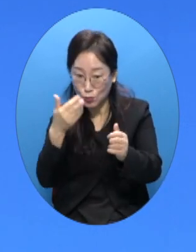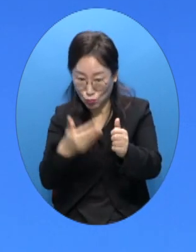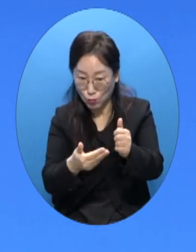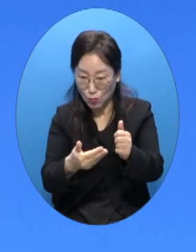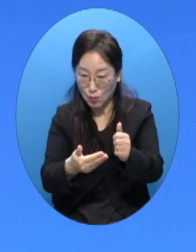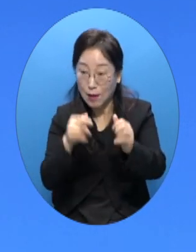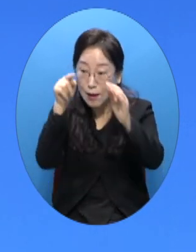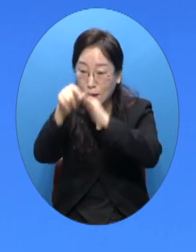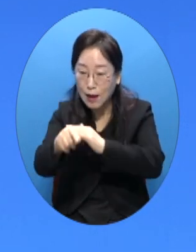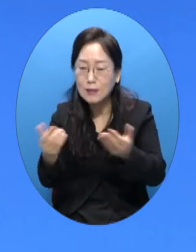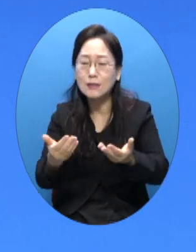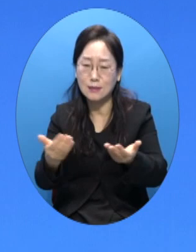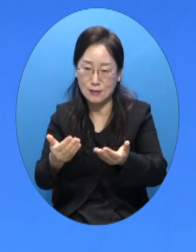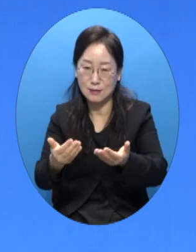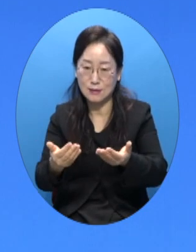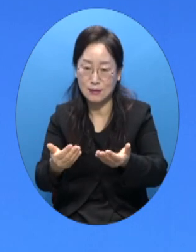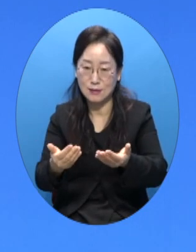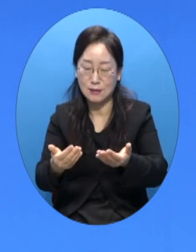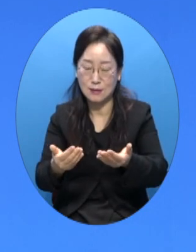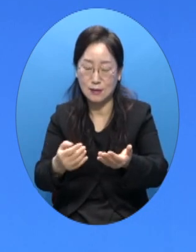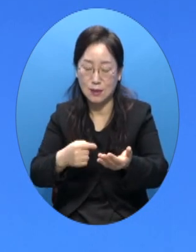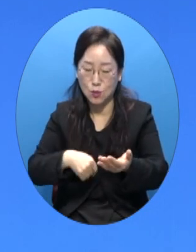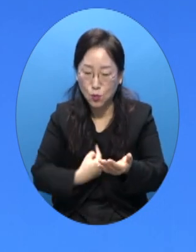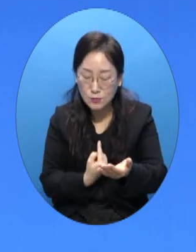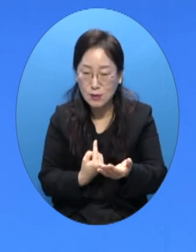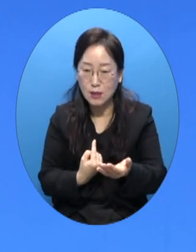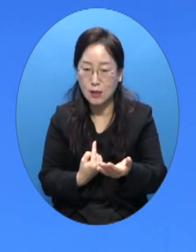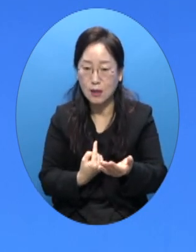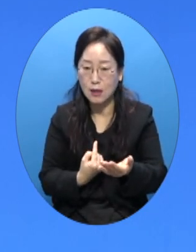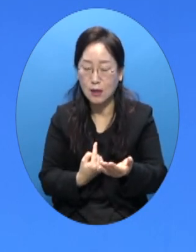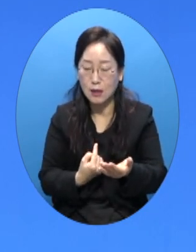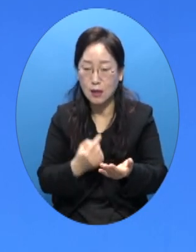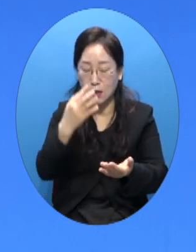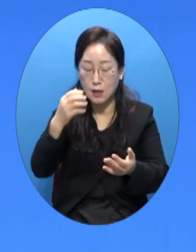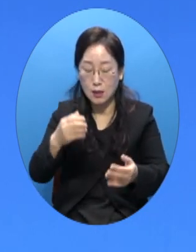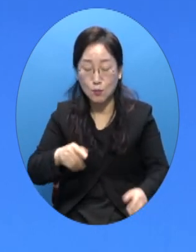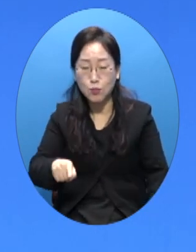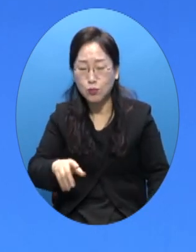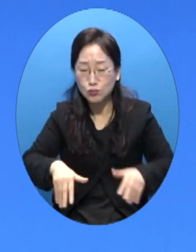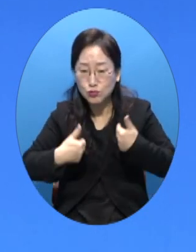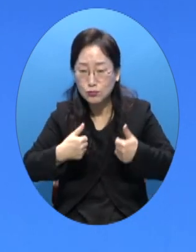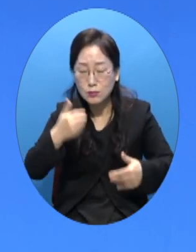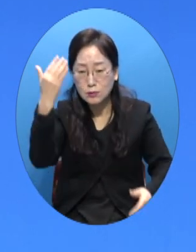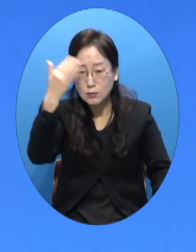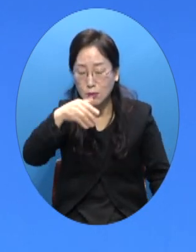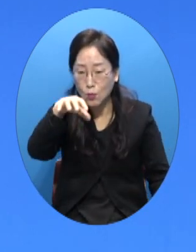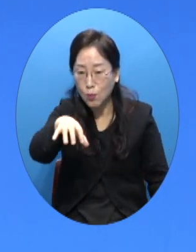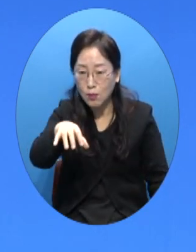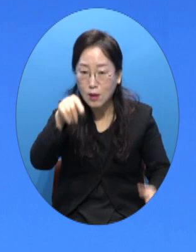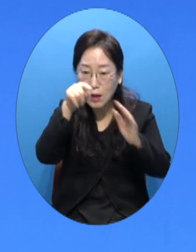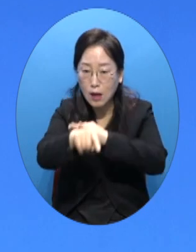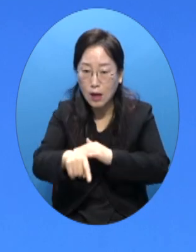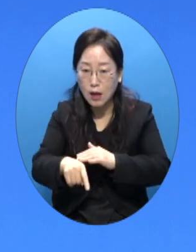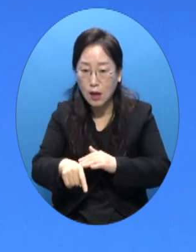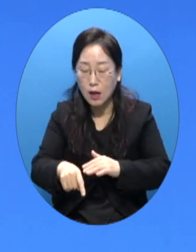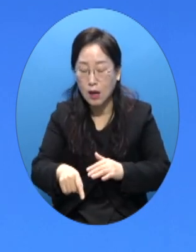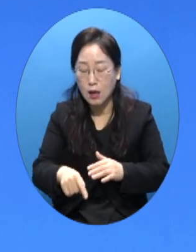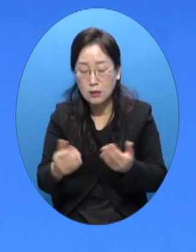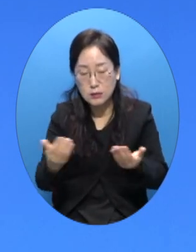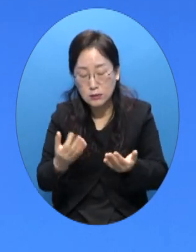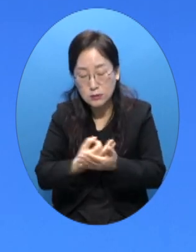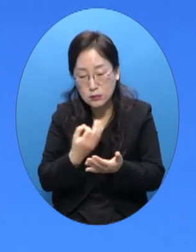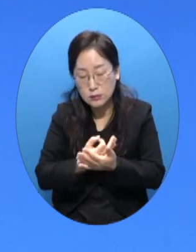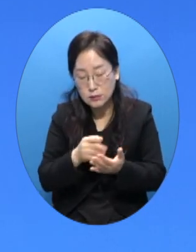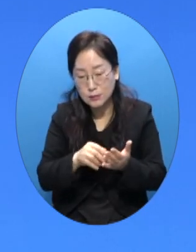그런데 홀로 자기가 올라와서 아는 사람도 없고 하 되니까 너무 힘들고 외로우니까 밤이